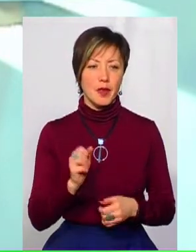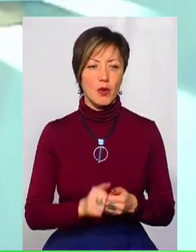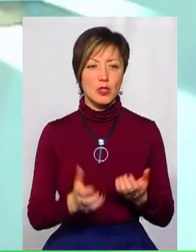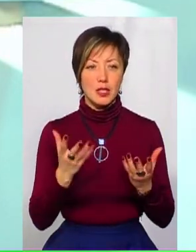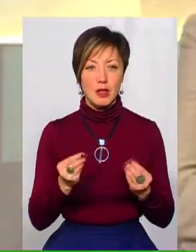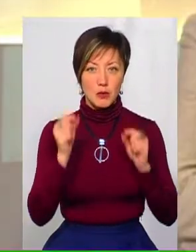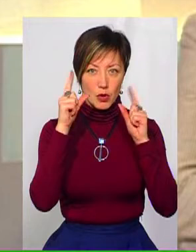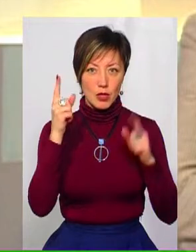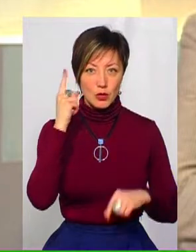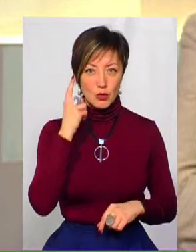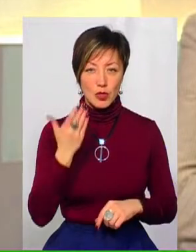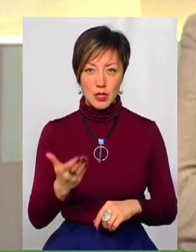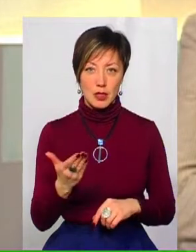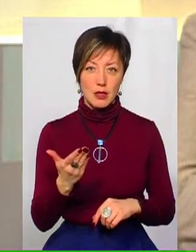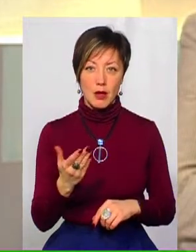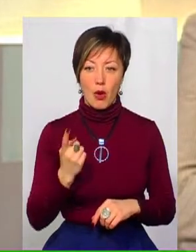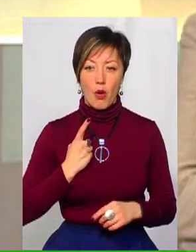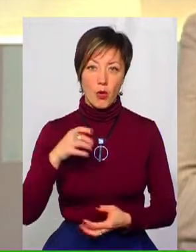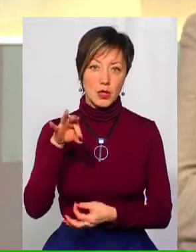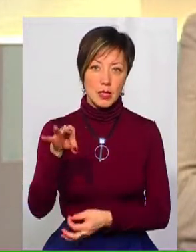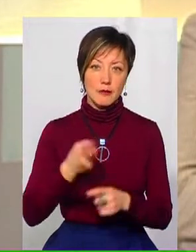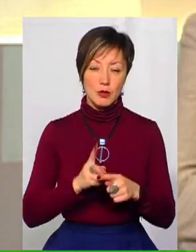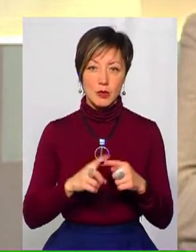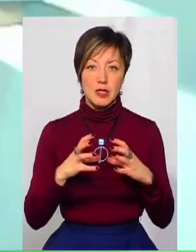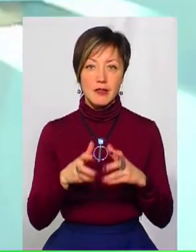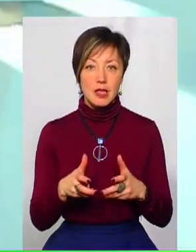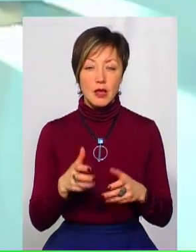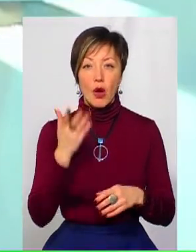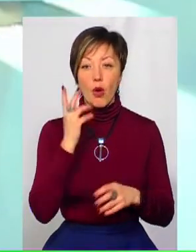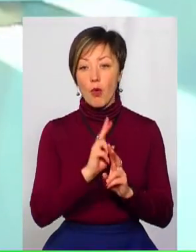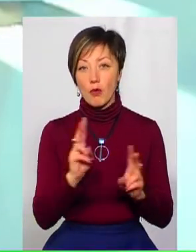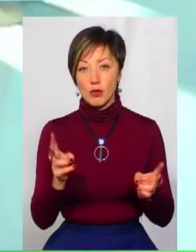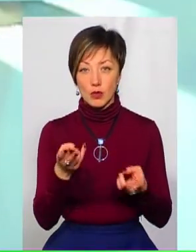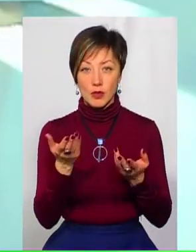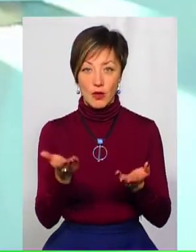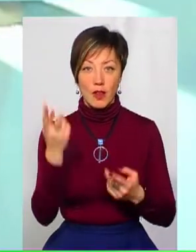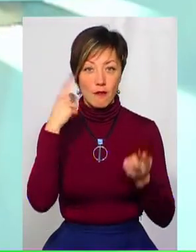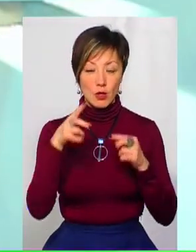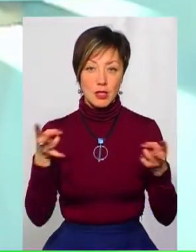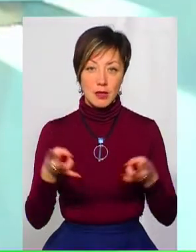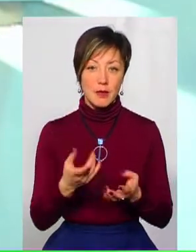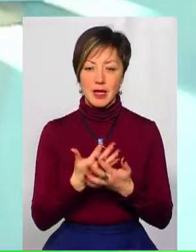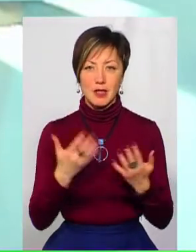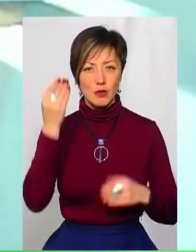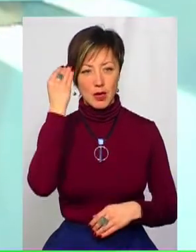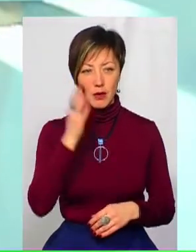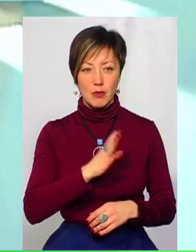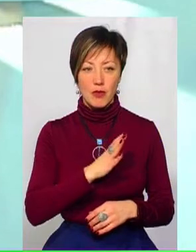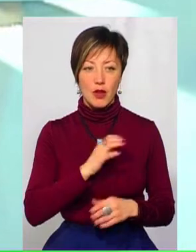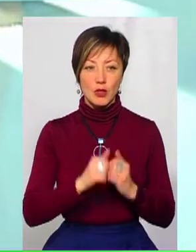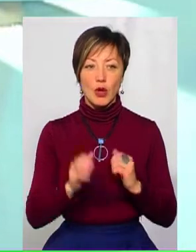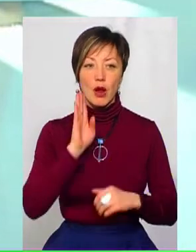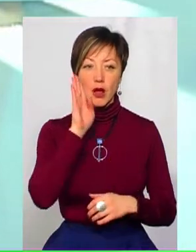себе прокидаєшся, думаєш, що ти цілковито один там, в цьому світі, там, чи кому, в принципі, там, твоя творчість треба. Тобто, різні думки бувають